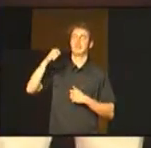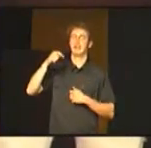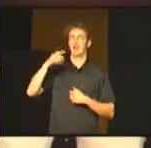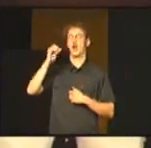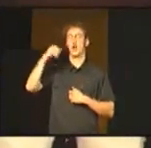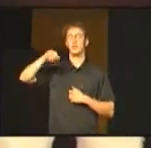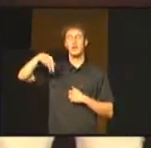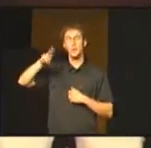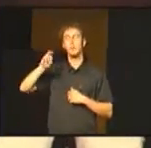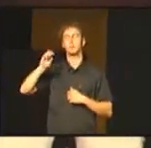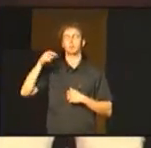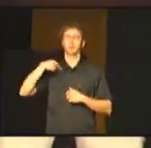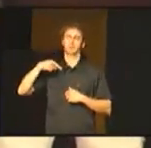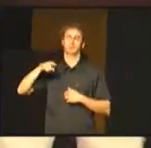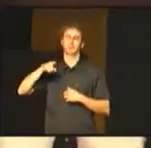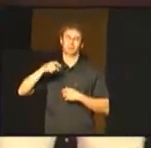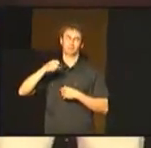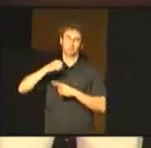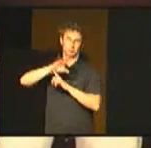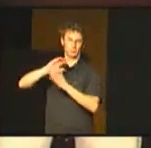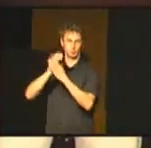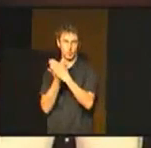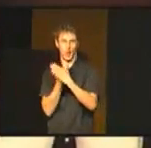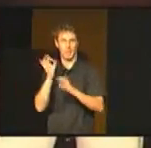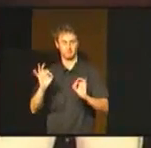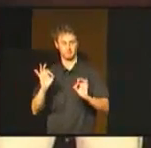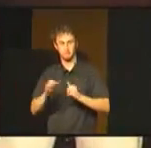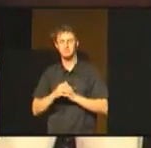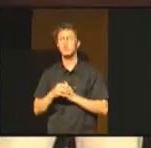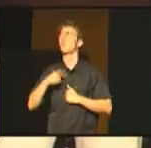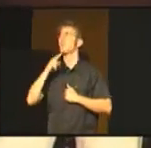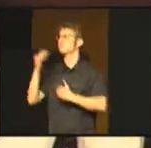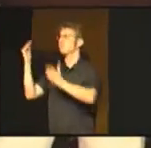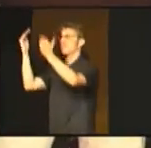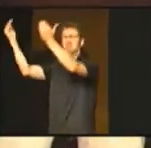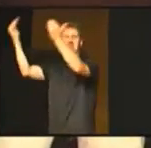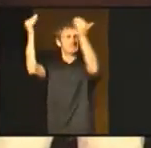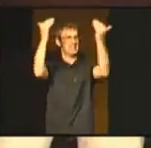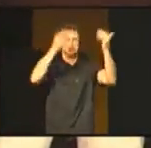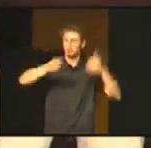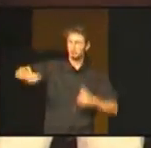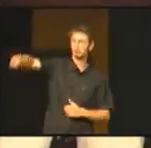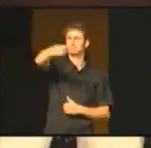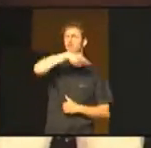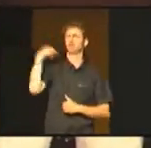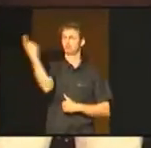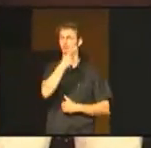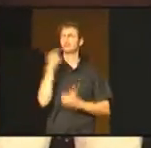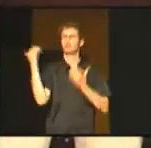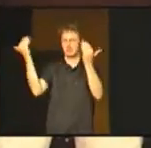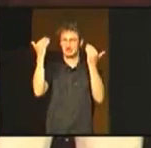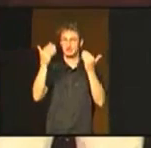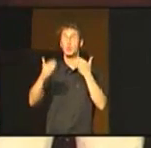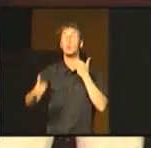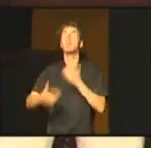Moltes gràcies. Felicitem-nos perquè estem a punt de començar la festa major a